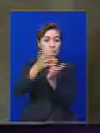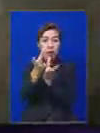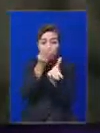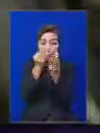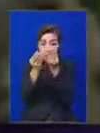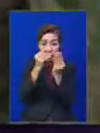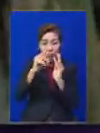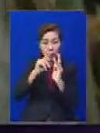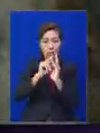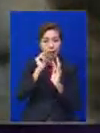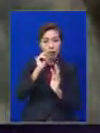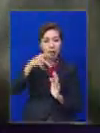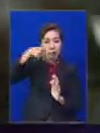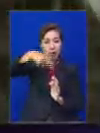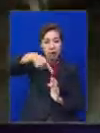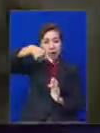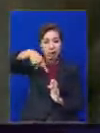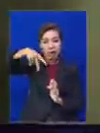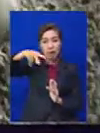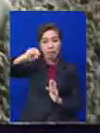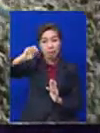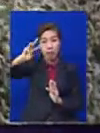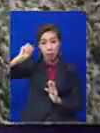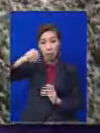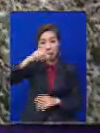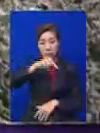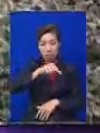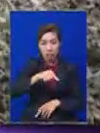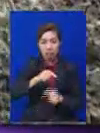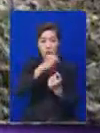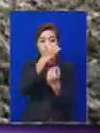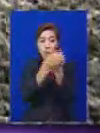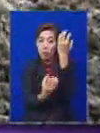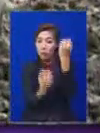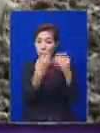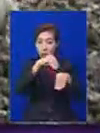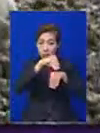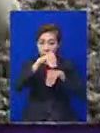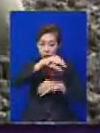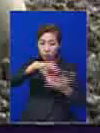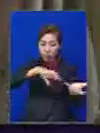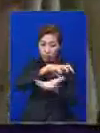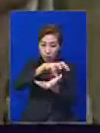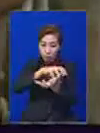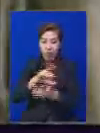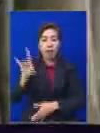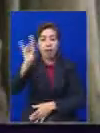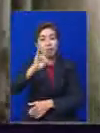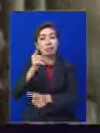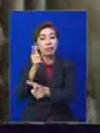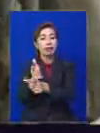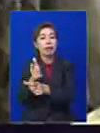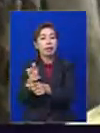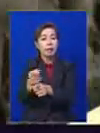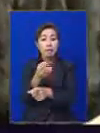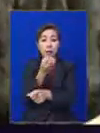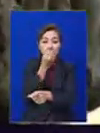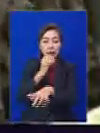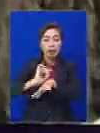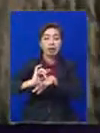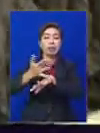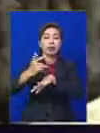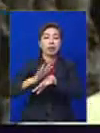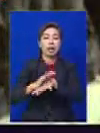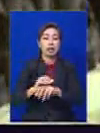อกจากจะมีการปลูกพืชแบบผสมผสานแล้วยังมีการเลี้ยงสัตว์ที่จะให้อาหารสัตว์จากธรรมชาติไม่มีการใช้สารเ